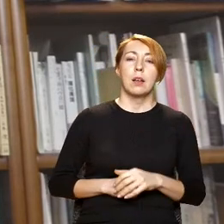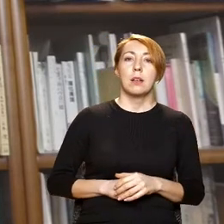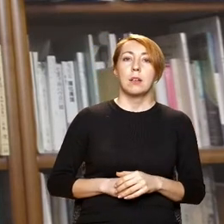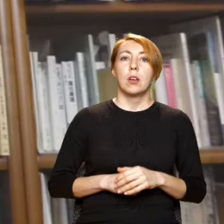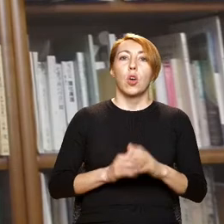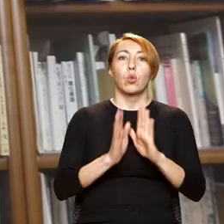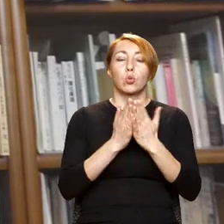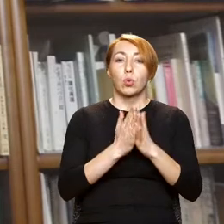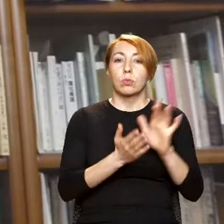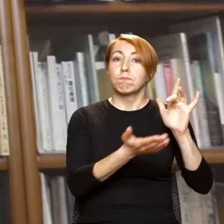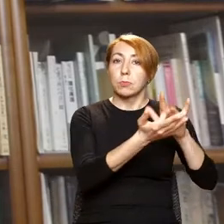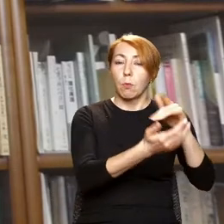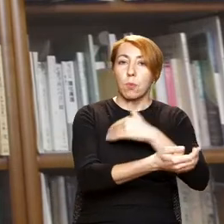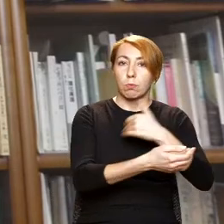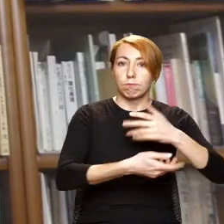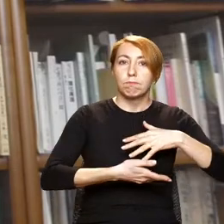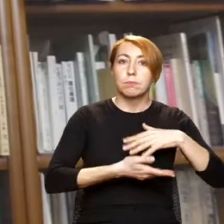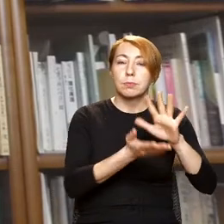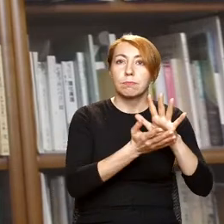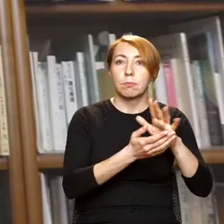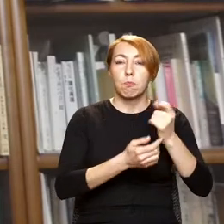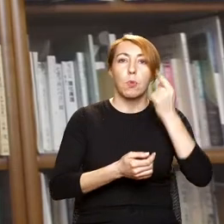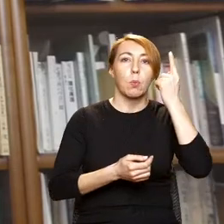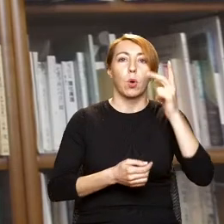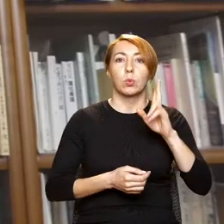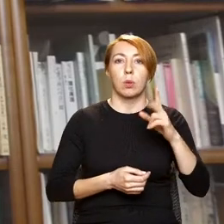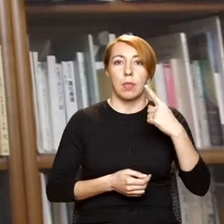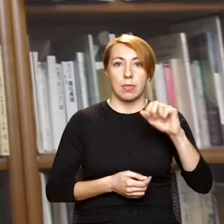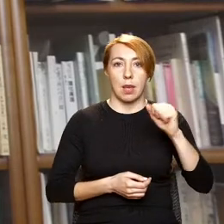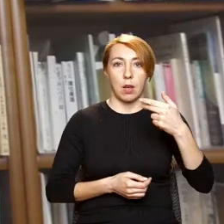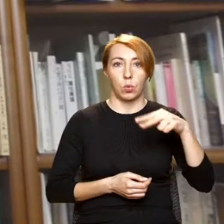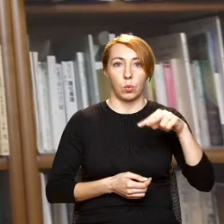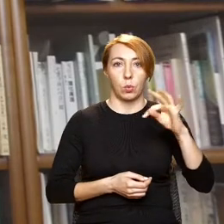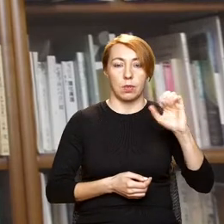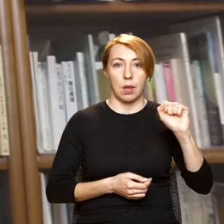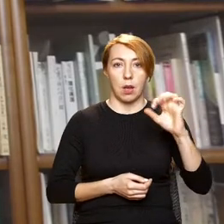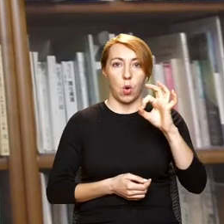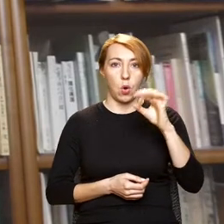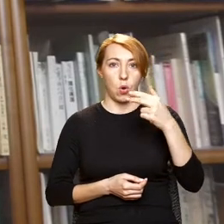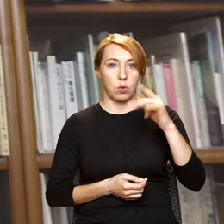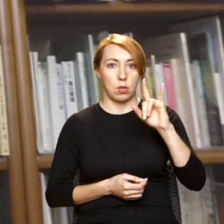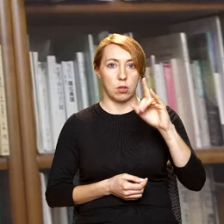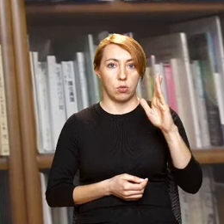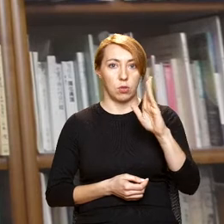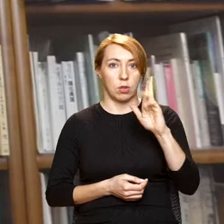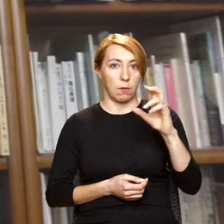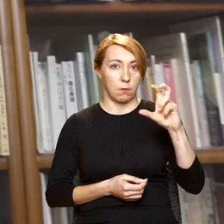Wydanie książki w Polsce było pomysłem pani Danuty Onyszkiewicz.